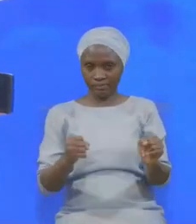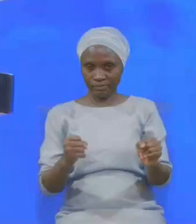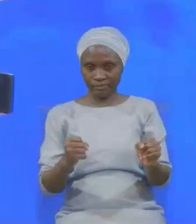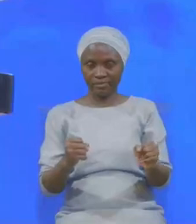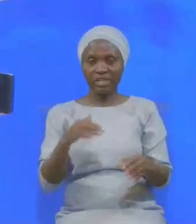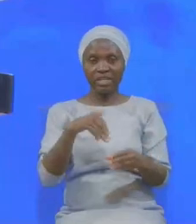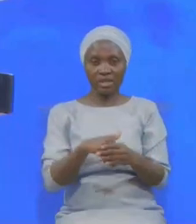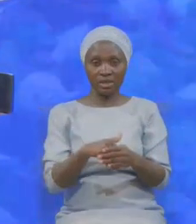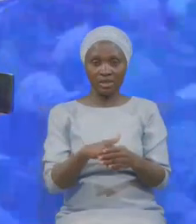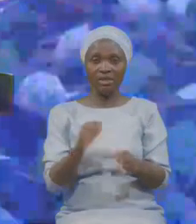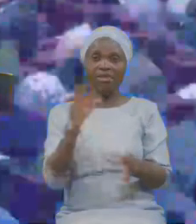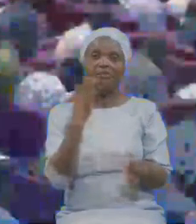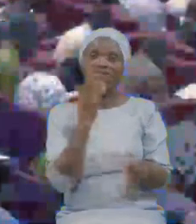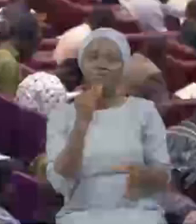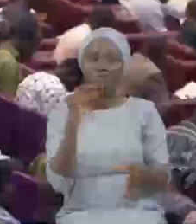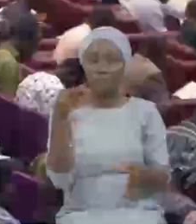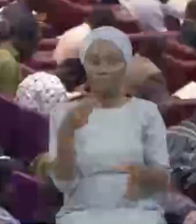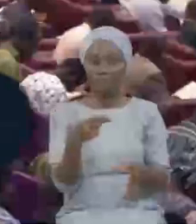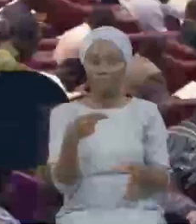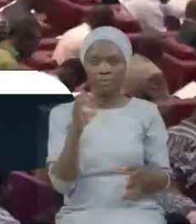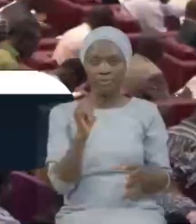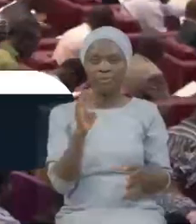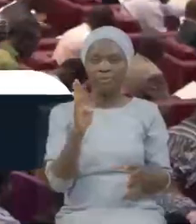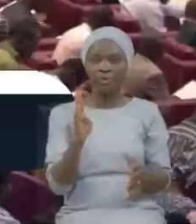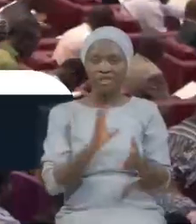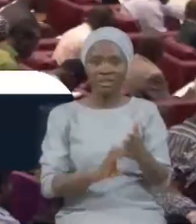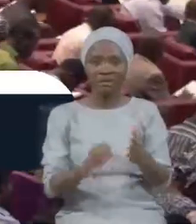10, verset 22.